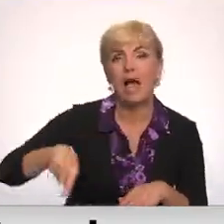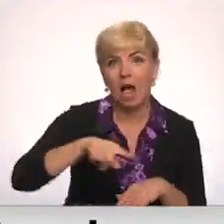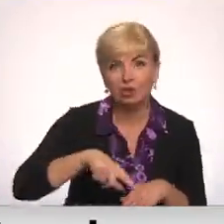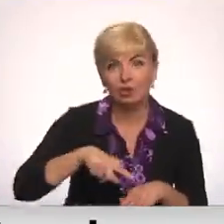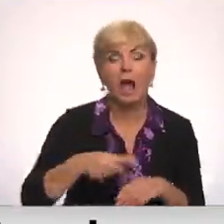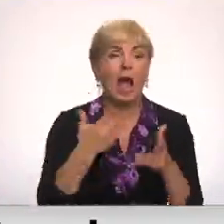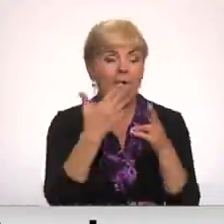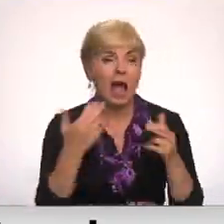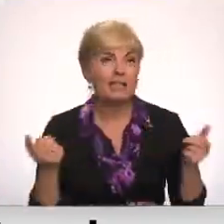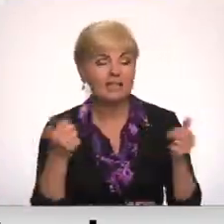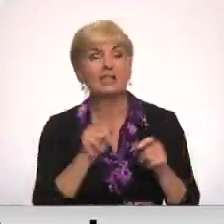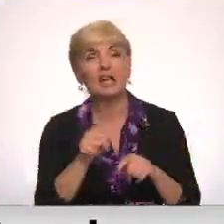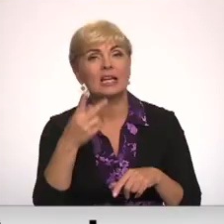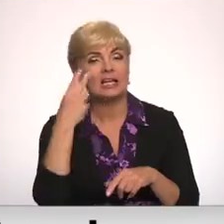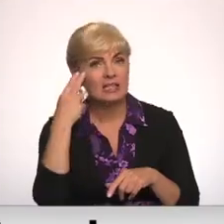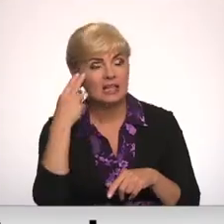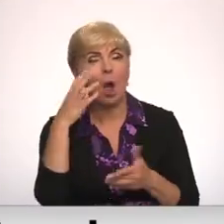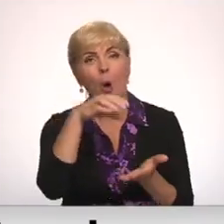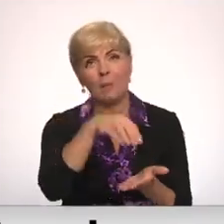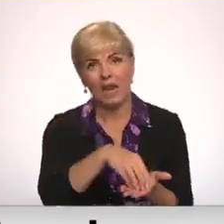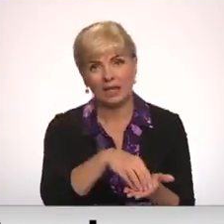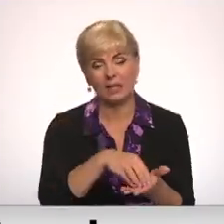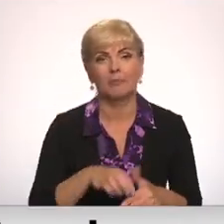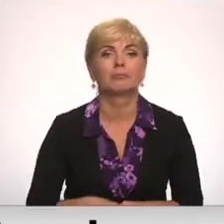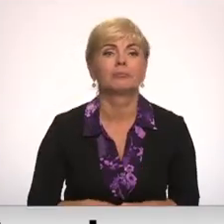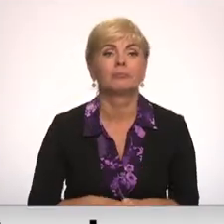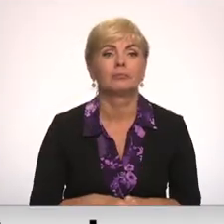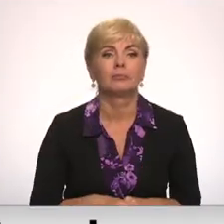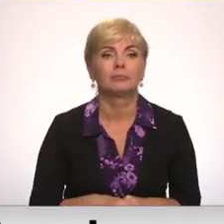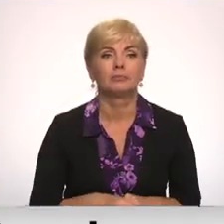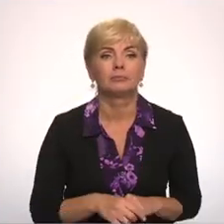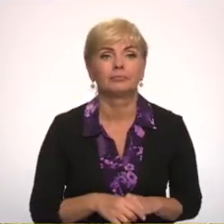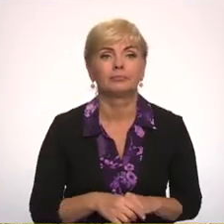kas atzīti par riska ūdens objektiem. Ieva Benefelda, Lanspēršavicis, Skrundas televīzija.